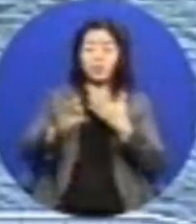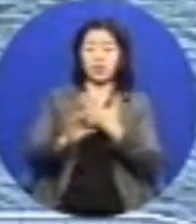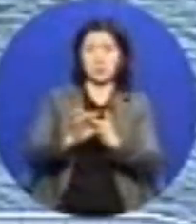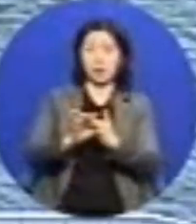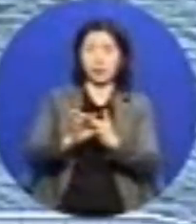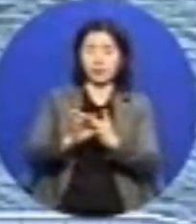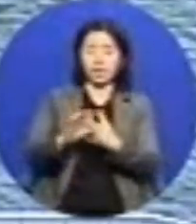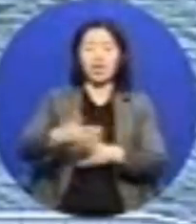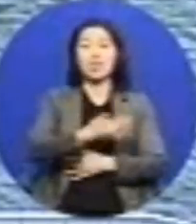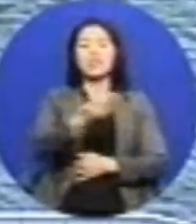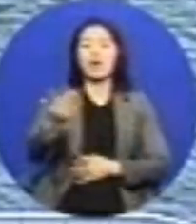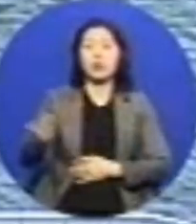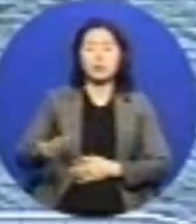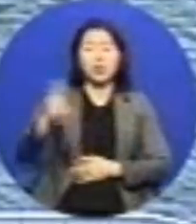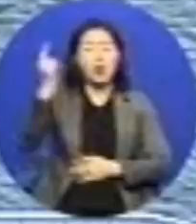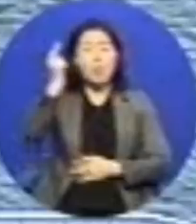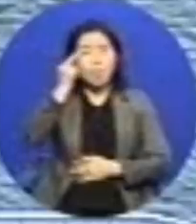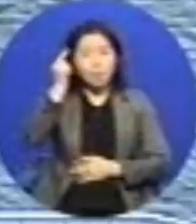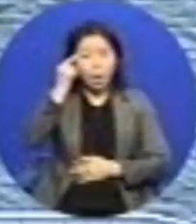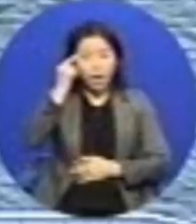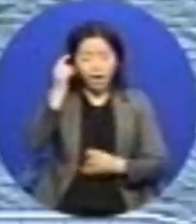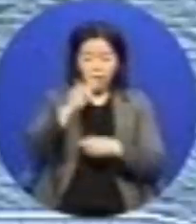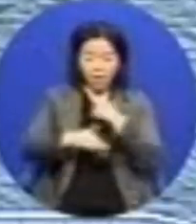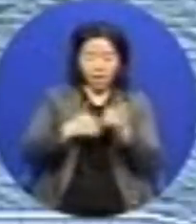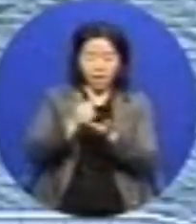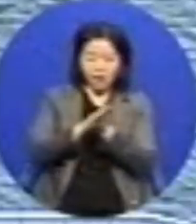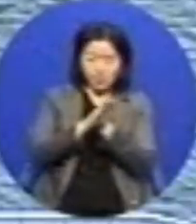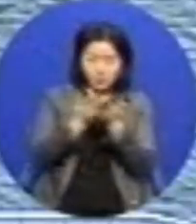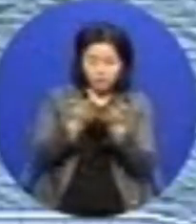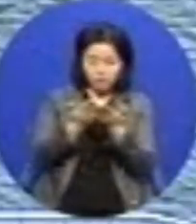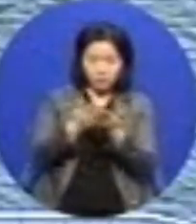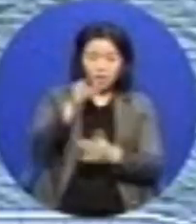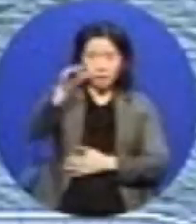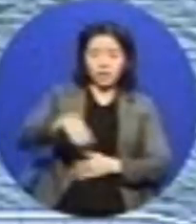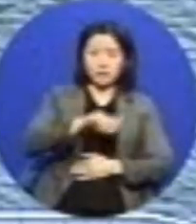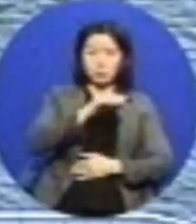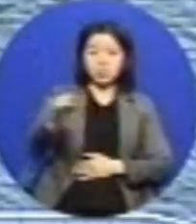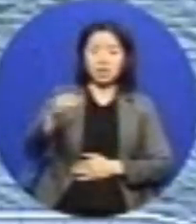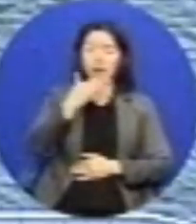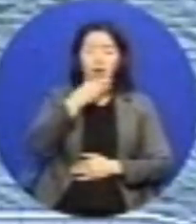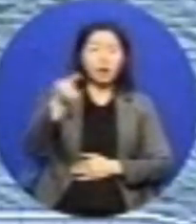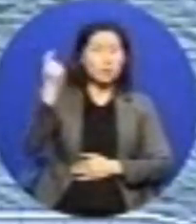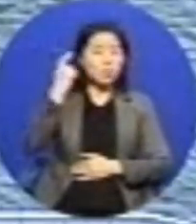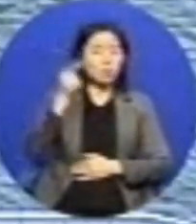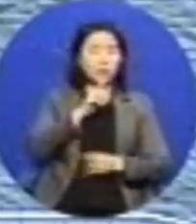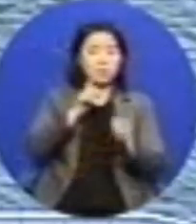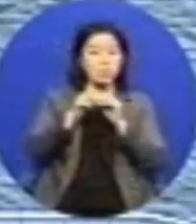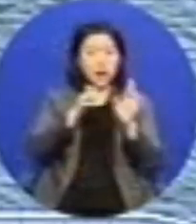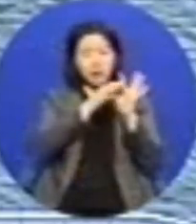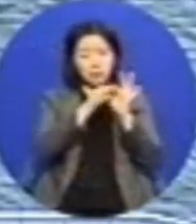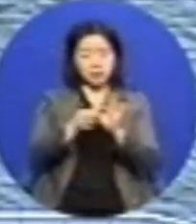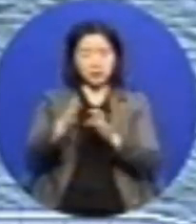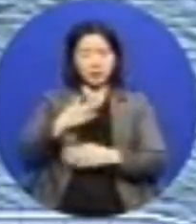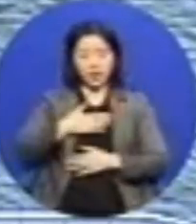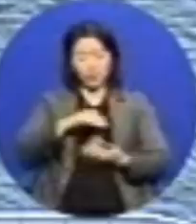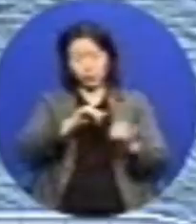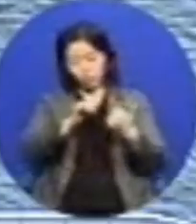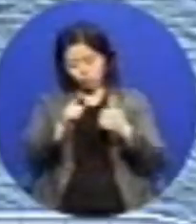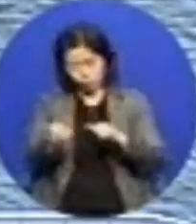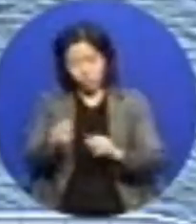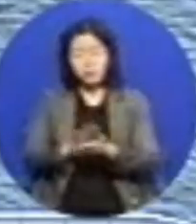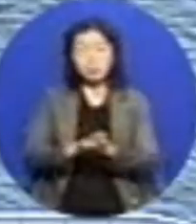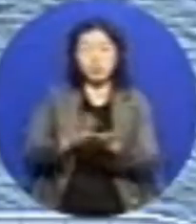여러분은 왜 전경이 십자가 복음을 말하면서 나는 죽었습니다 라고